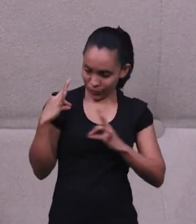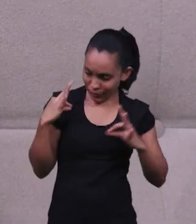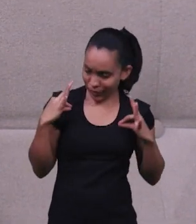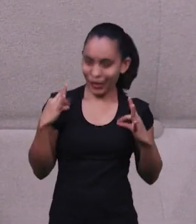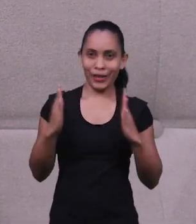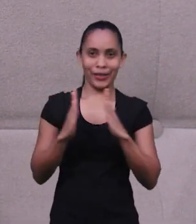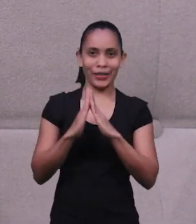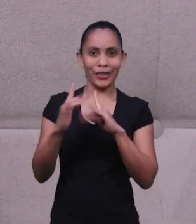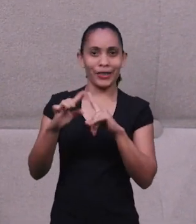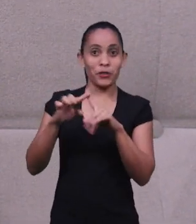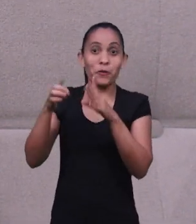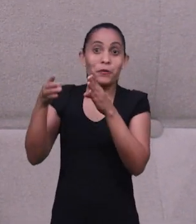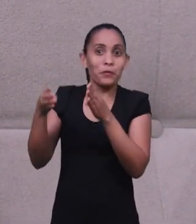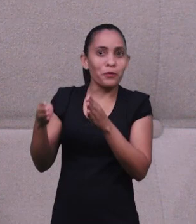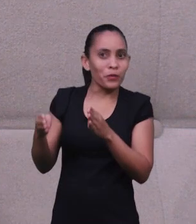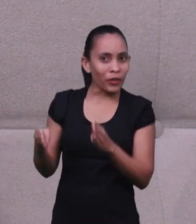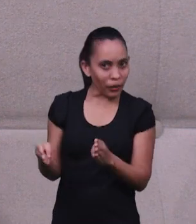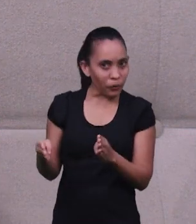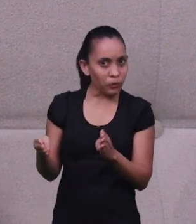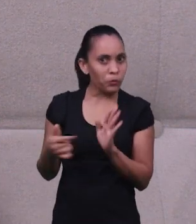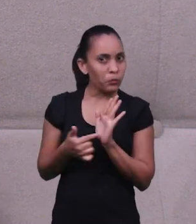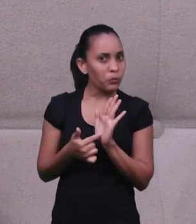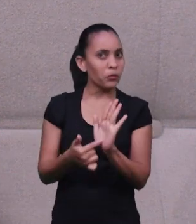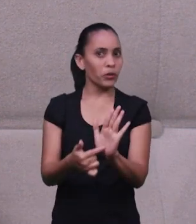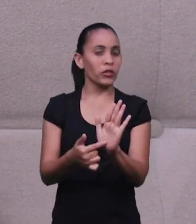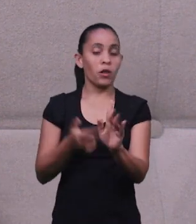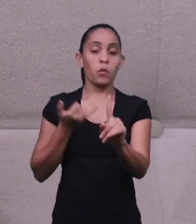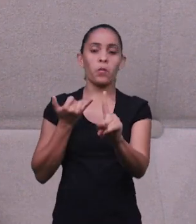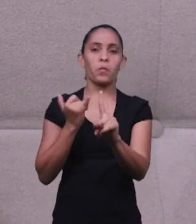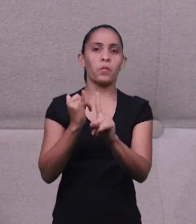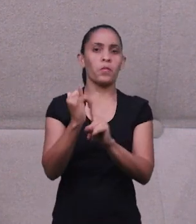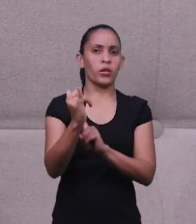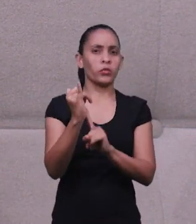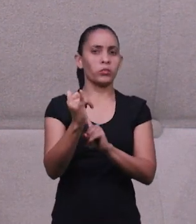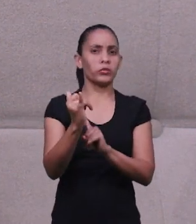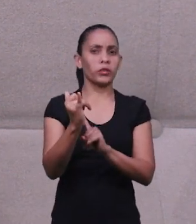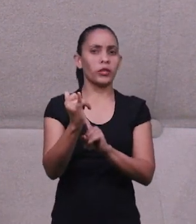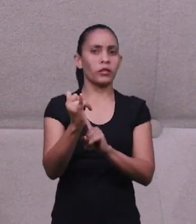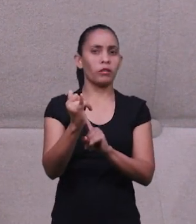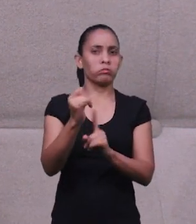Le collier de l'Église fidèle consiste dans une